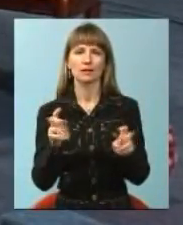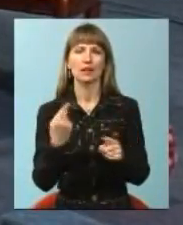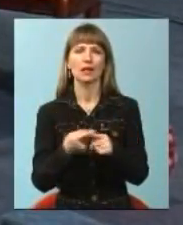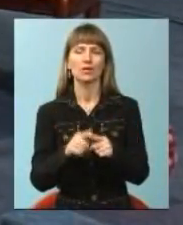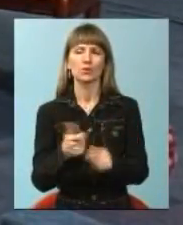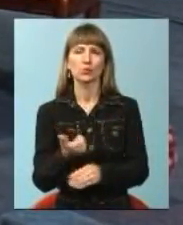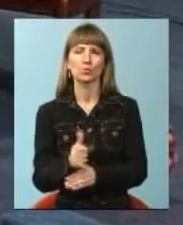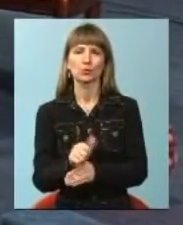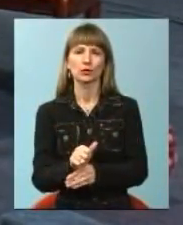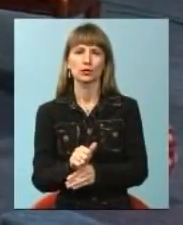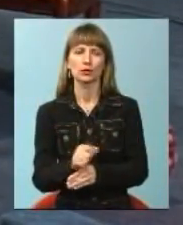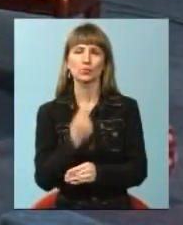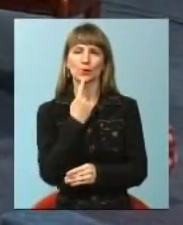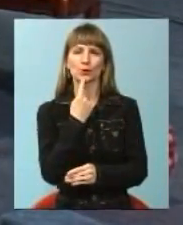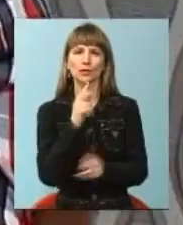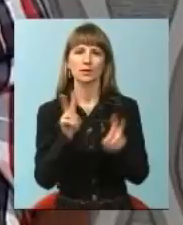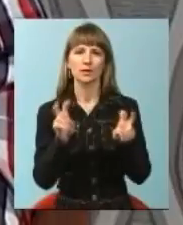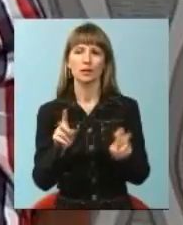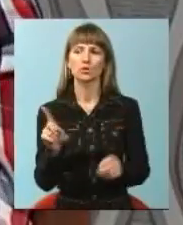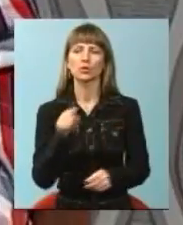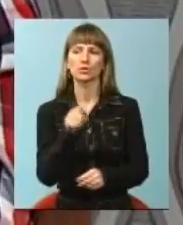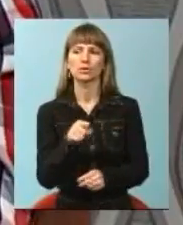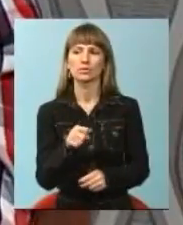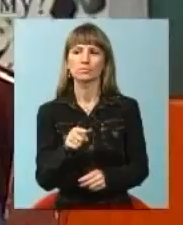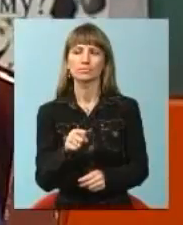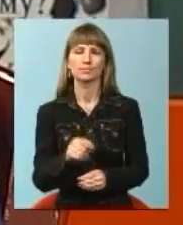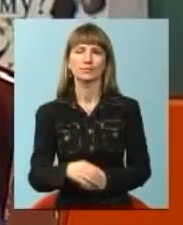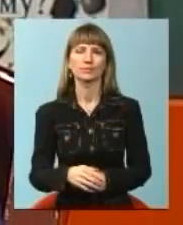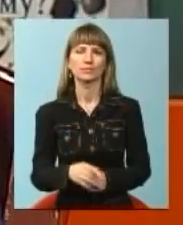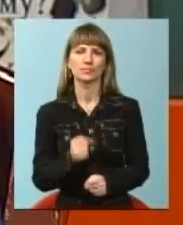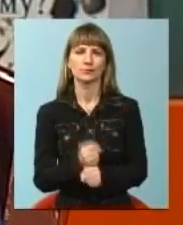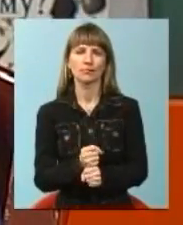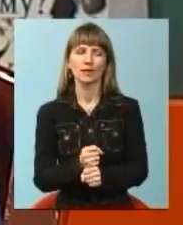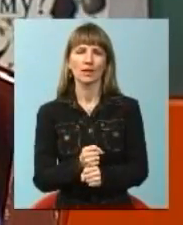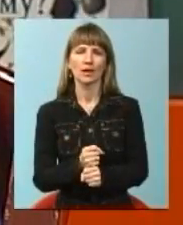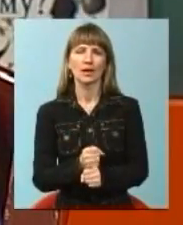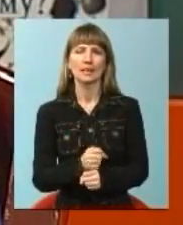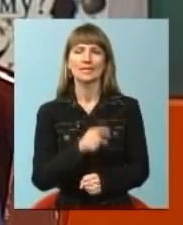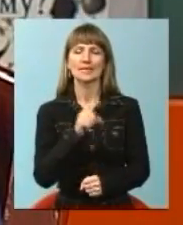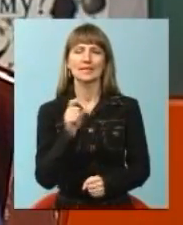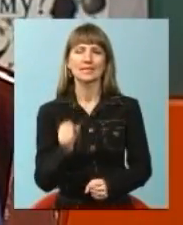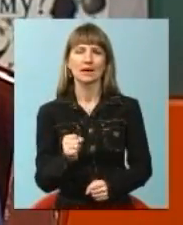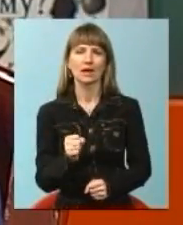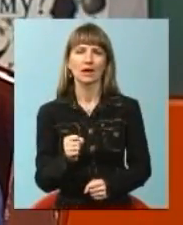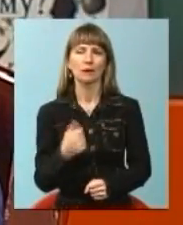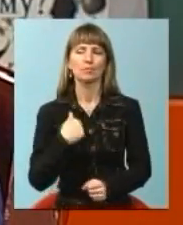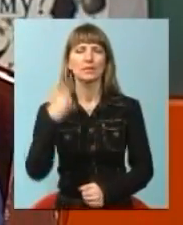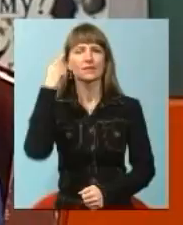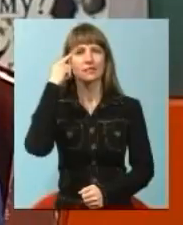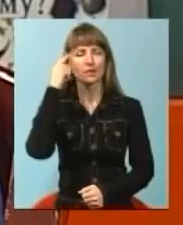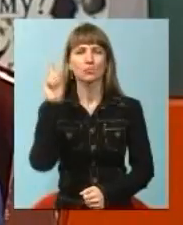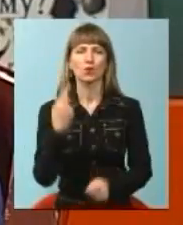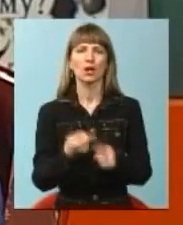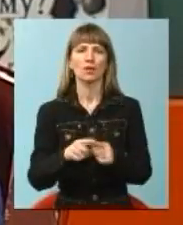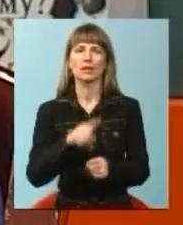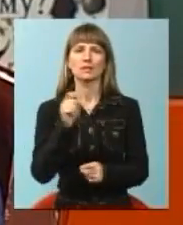дуже трудна назва. І що ця речовина робить? За це ми знаємо, що це